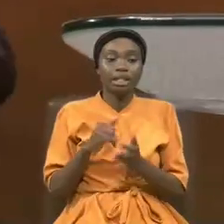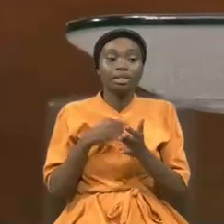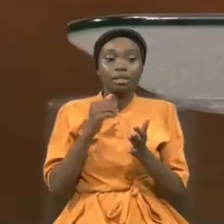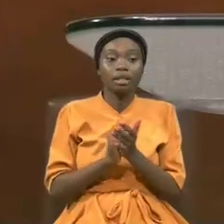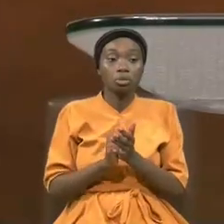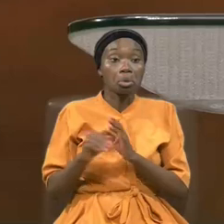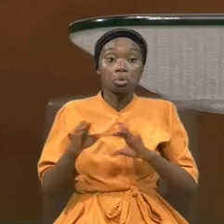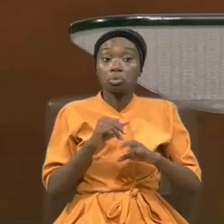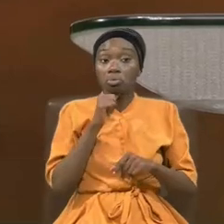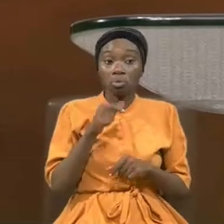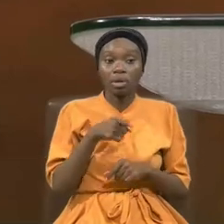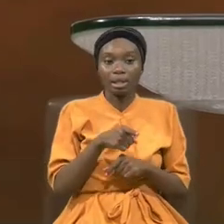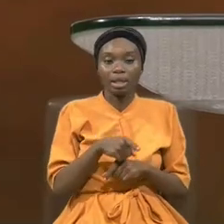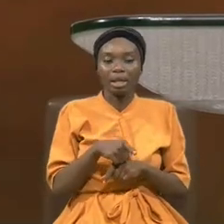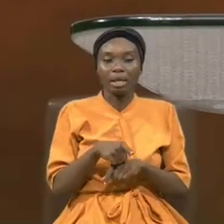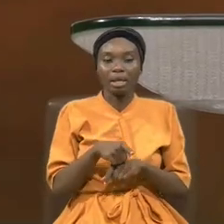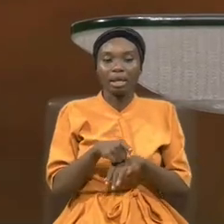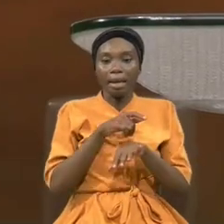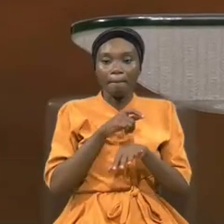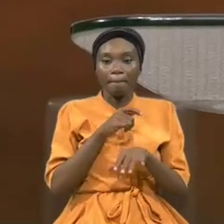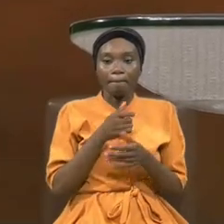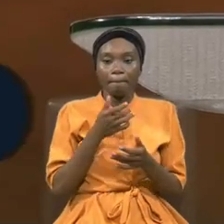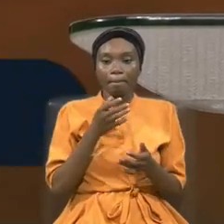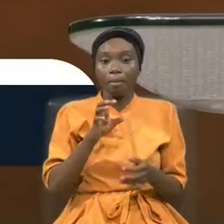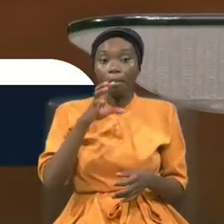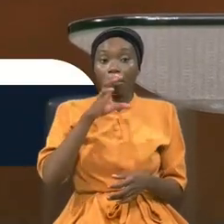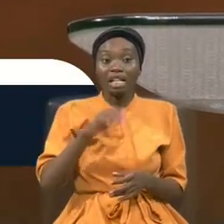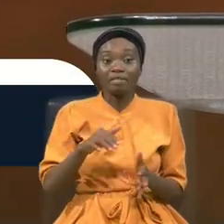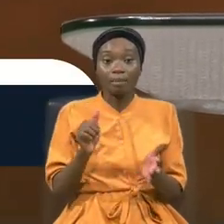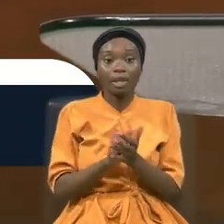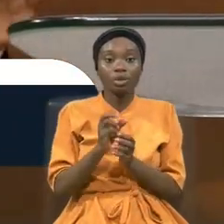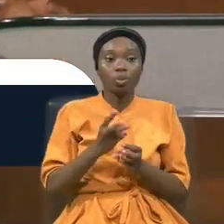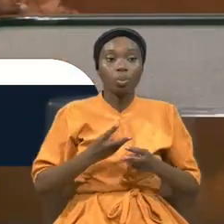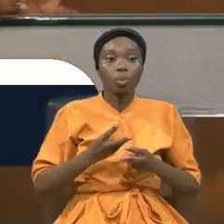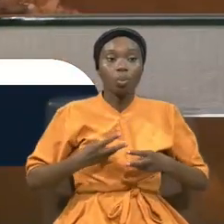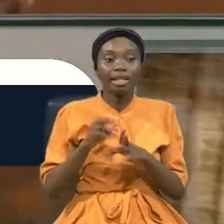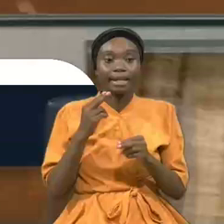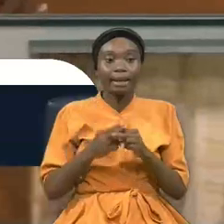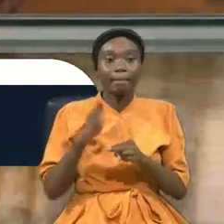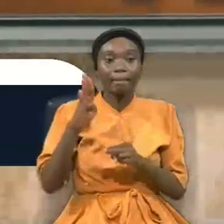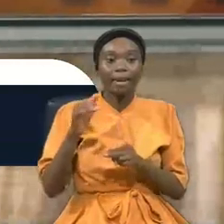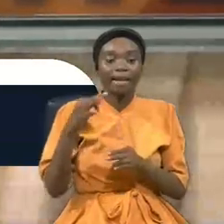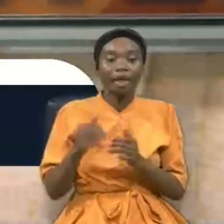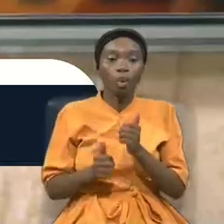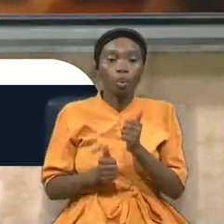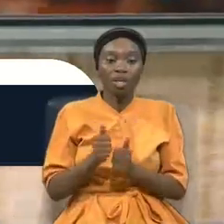Ne sont-ce pas eux qui outragent le beau nom que vous portez?